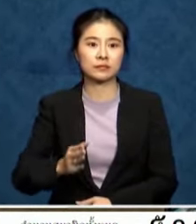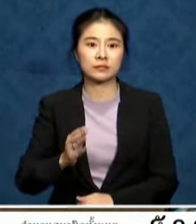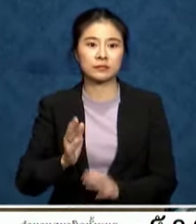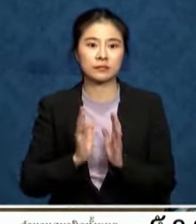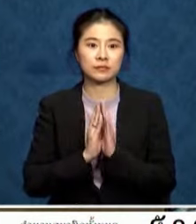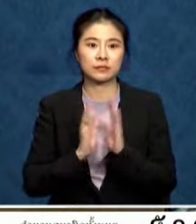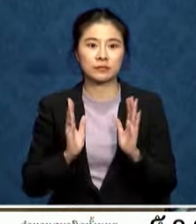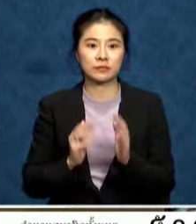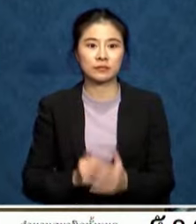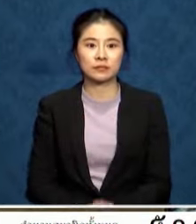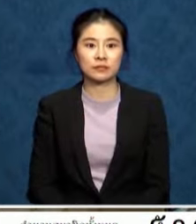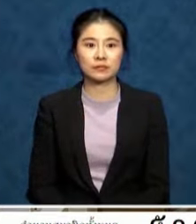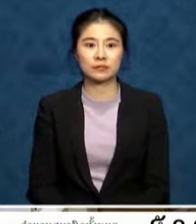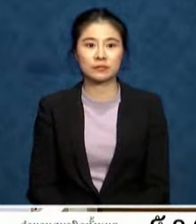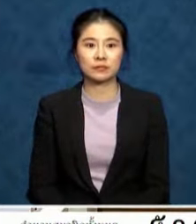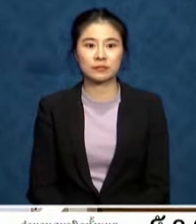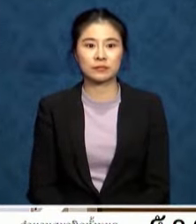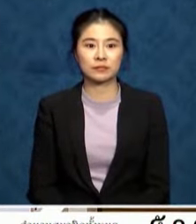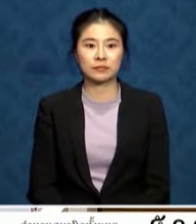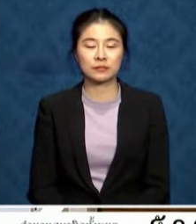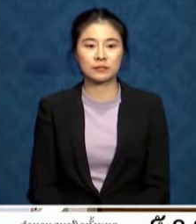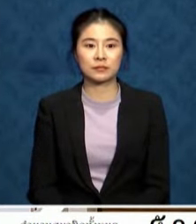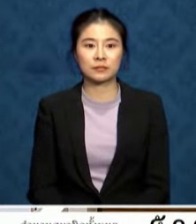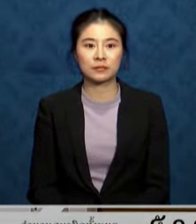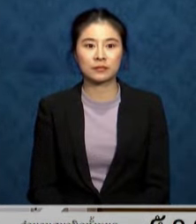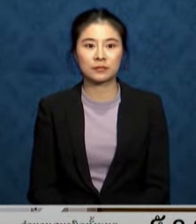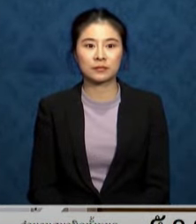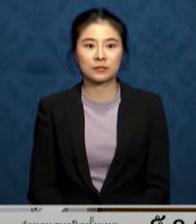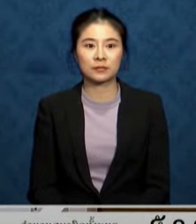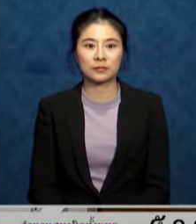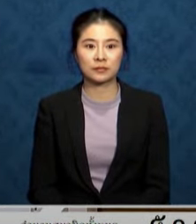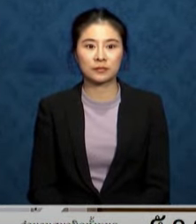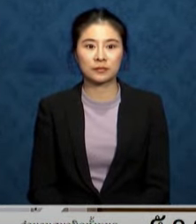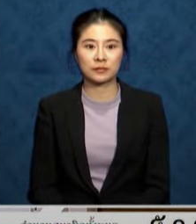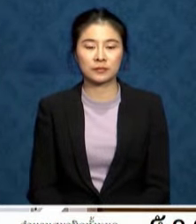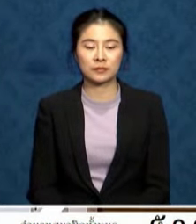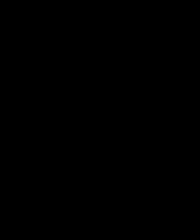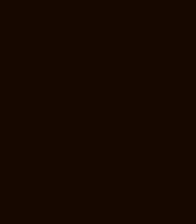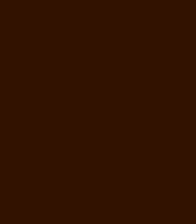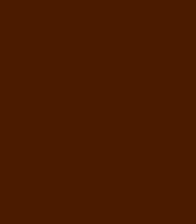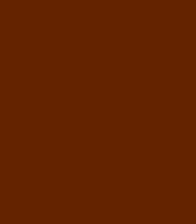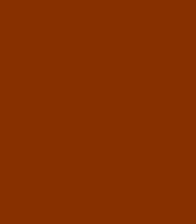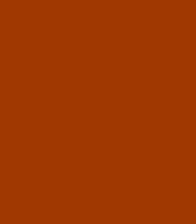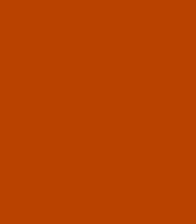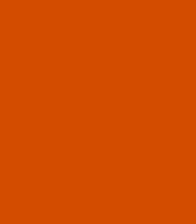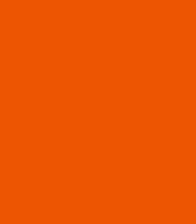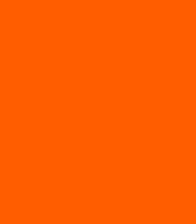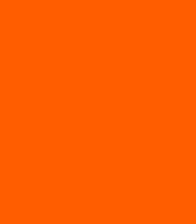ครับขอบคุณครับผู้เสนอยติสองท่านนะครับจะสรุปแล้วก็